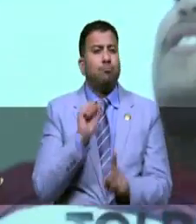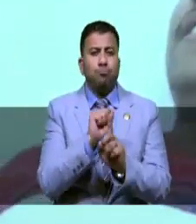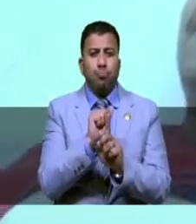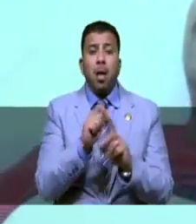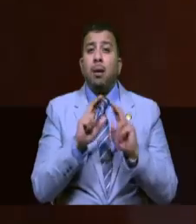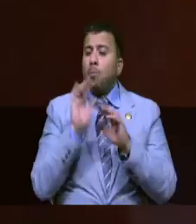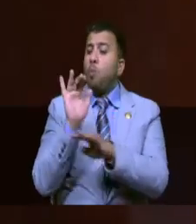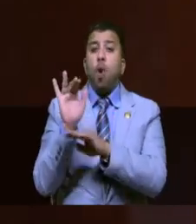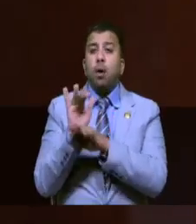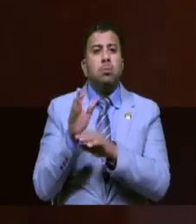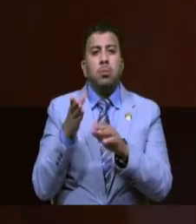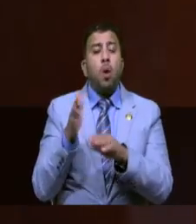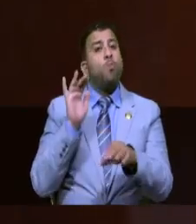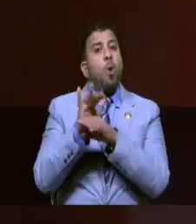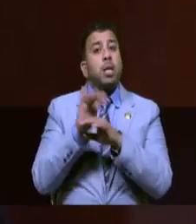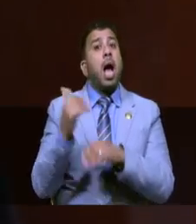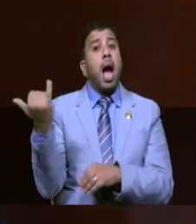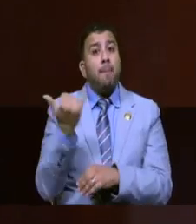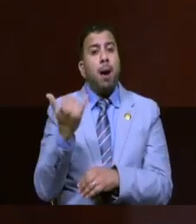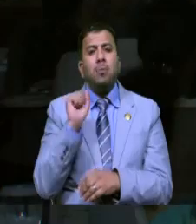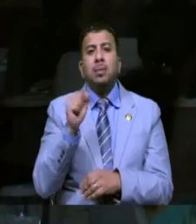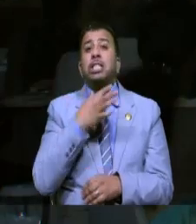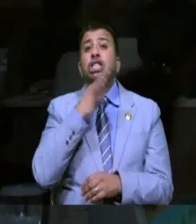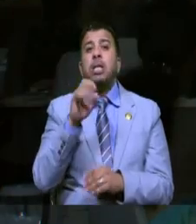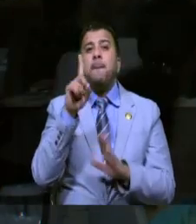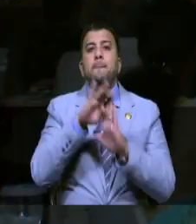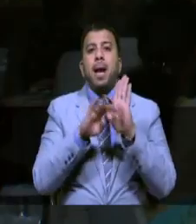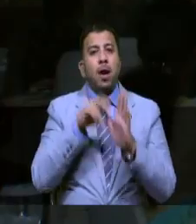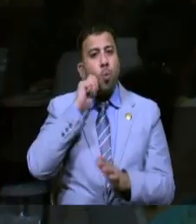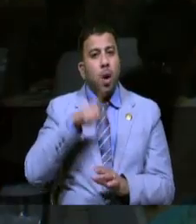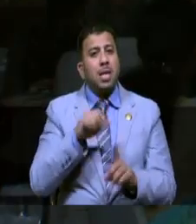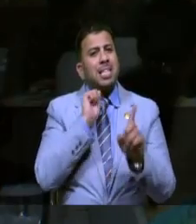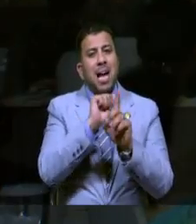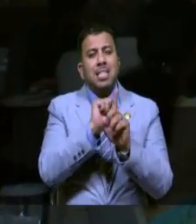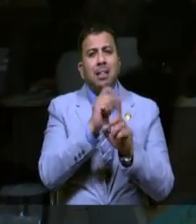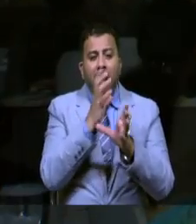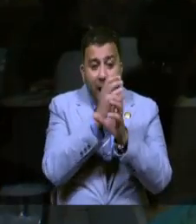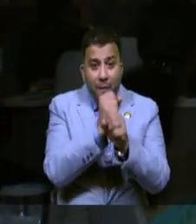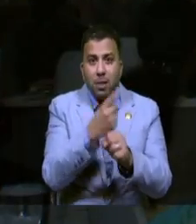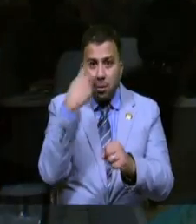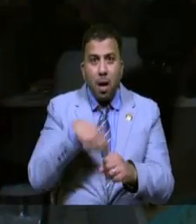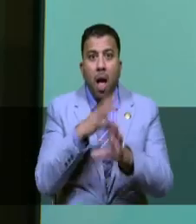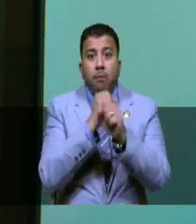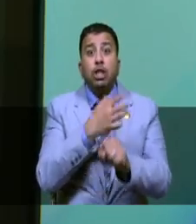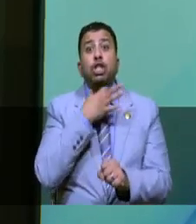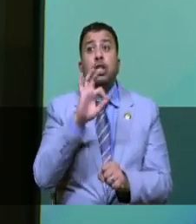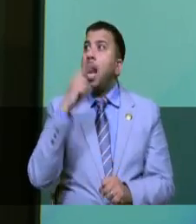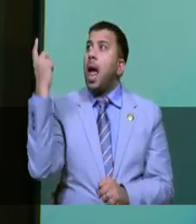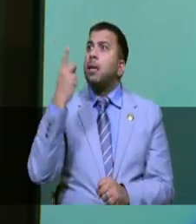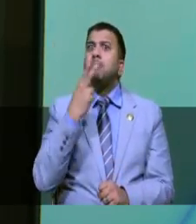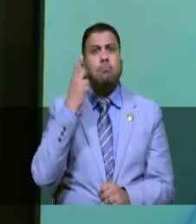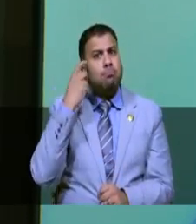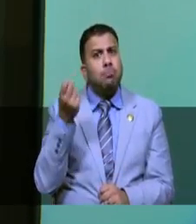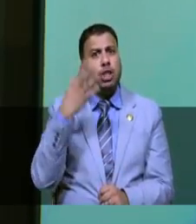تضمنت الندوة العلمية عدة محاضرات هامة حول تحديث البرنامج الوطني للتحصين وأفضل المستجدات العالمية